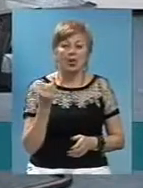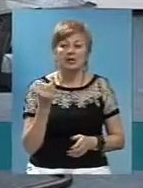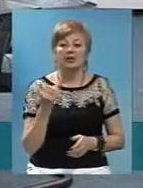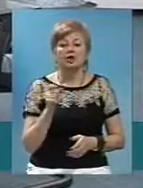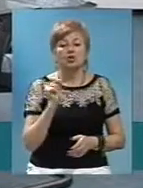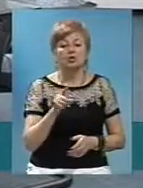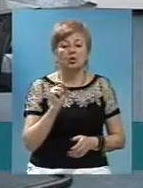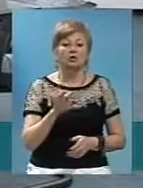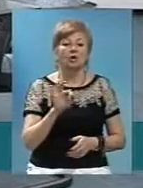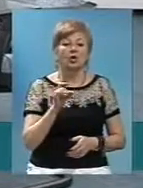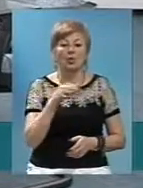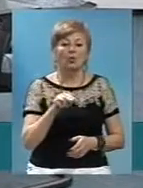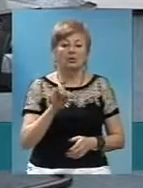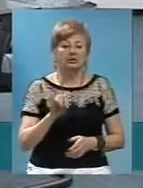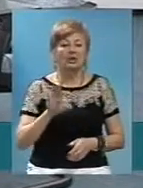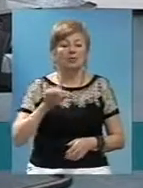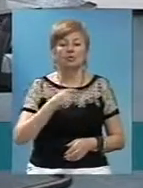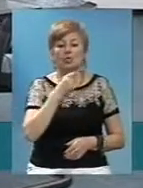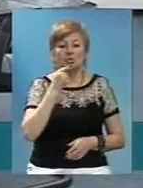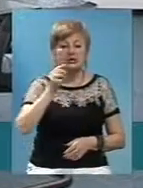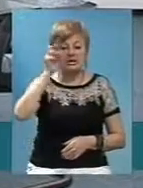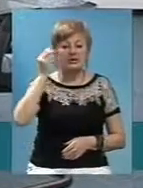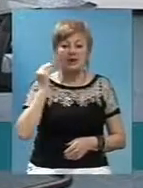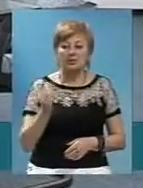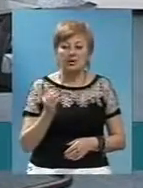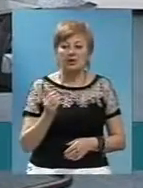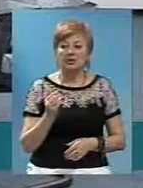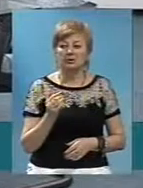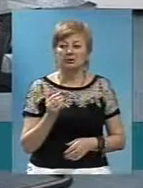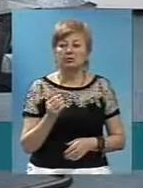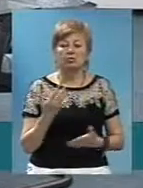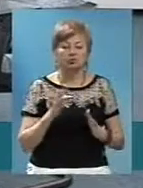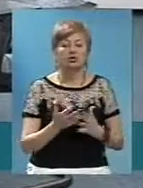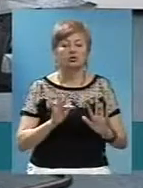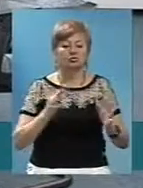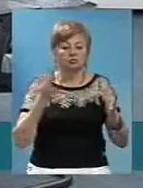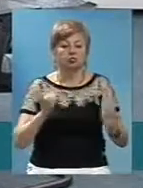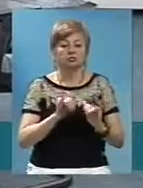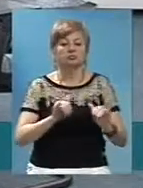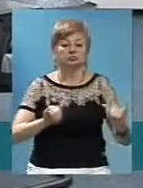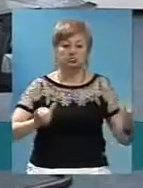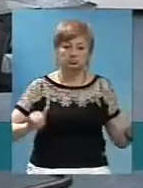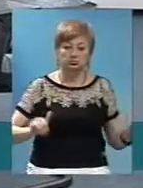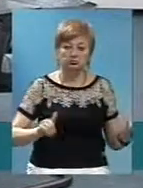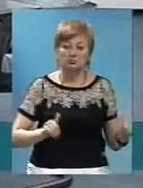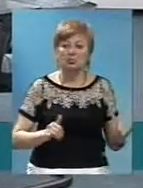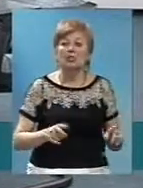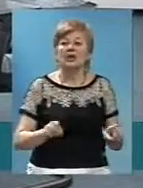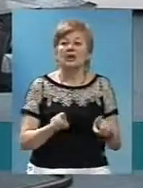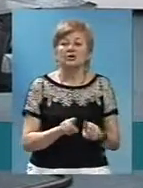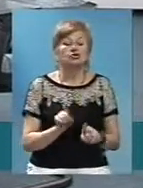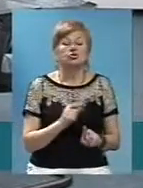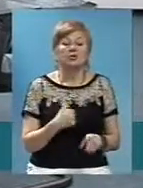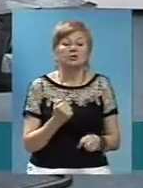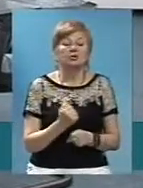Золотої Орди, і потім Російської імперії рясніє подібними випадками. Перший висновок, який ми маємо